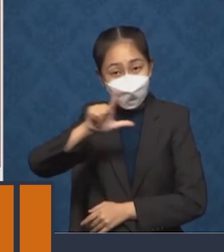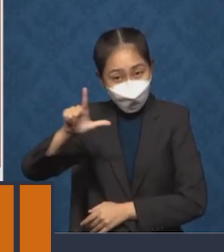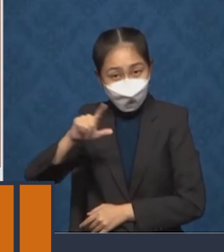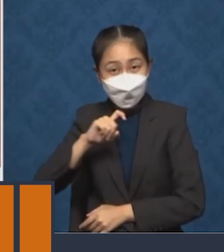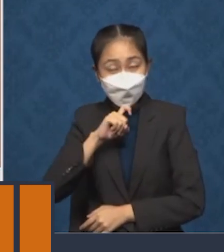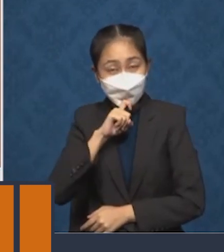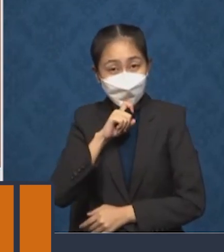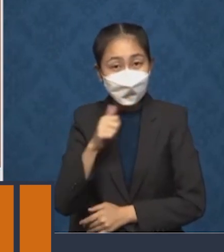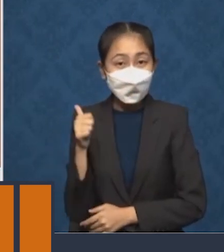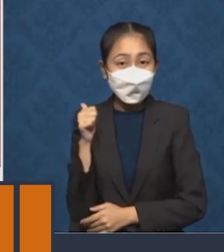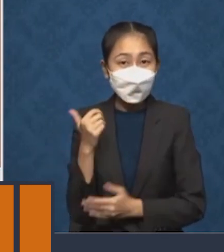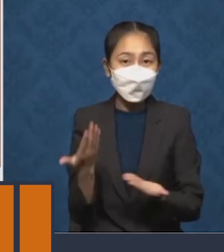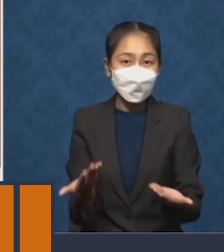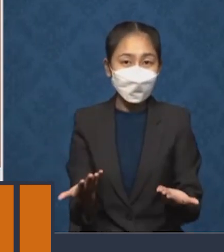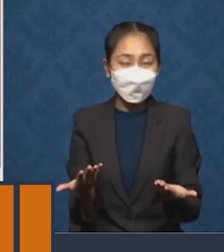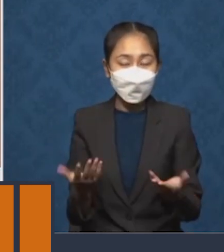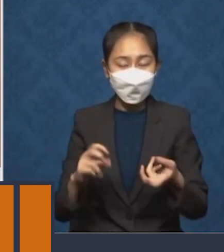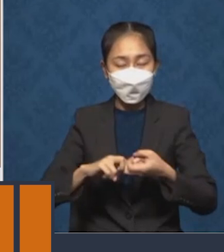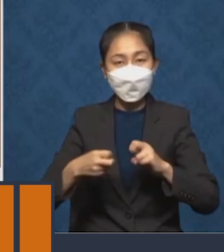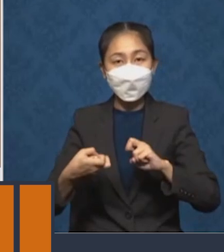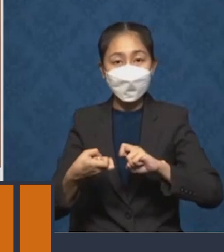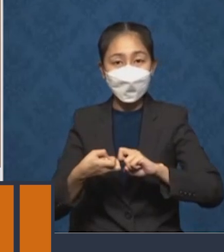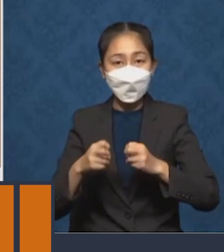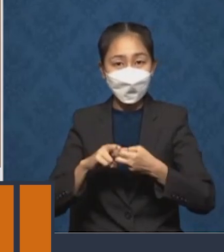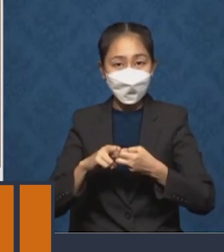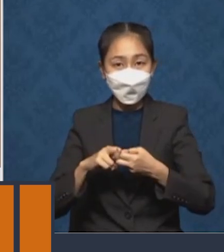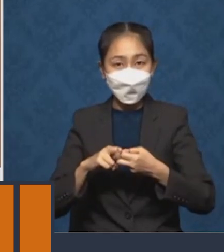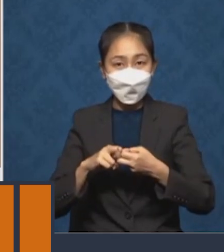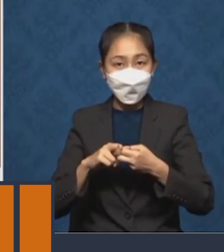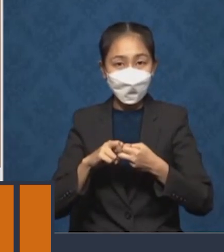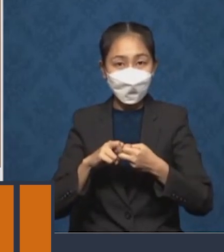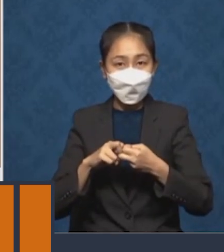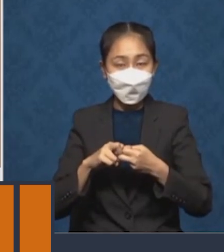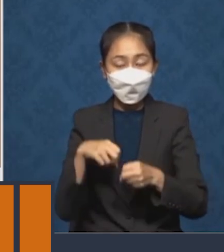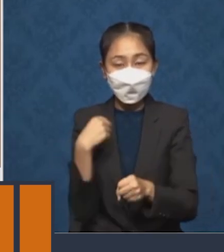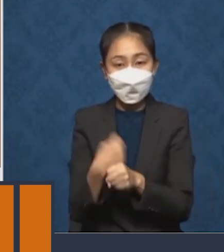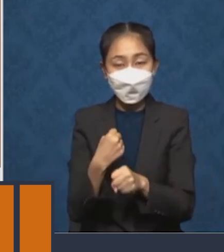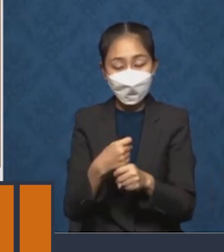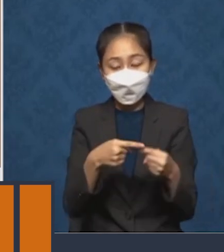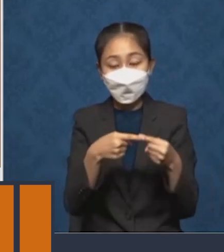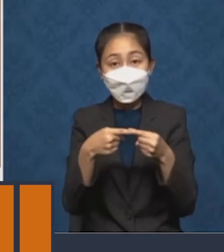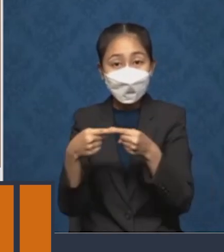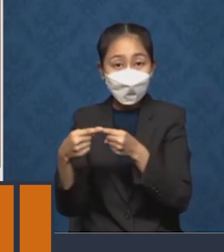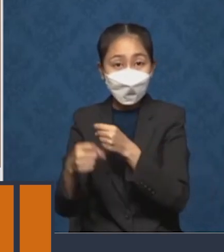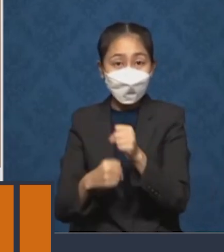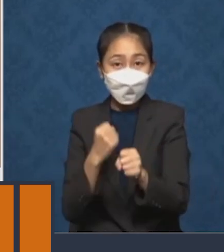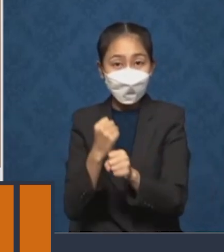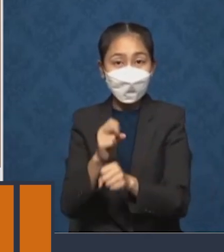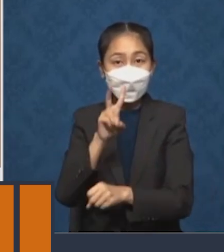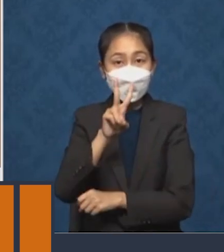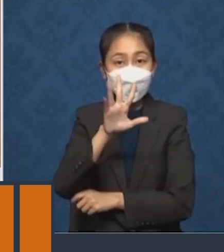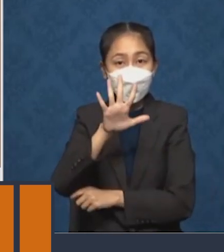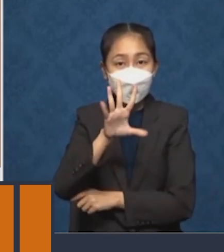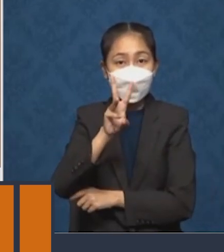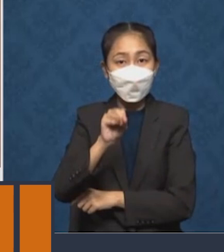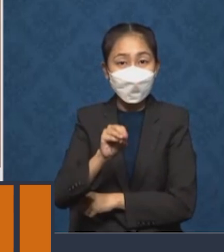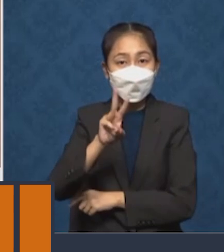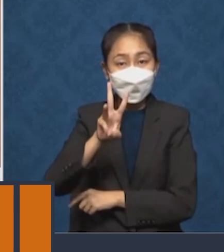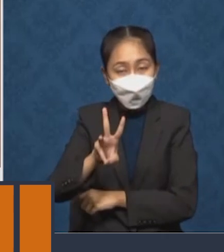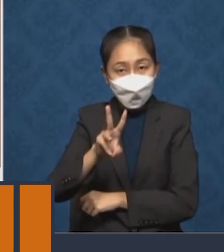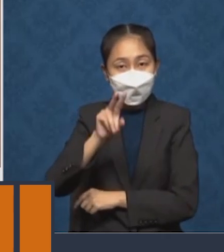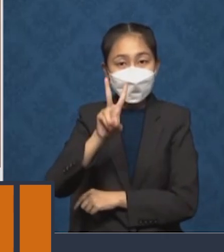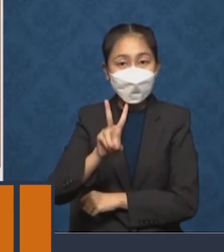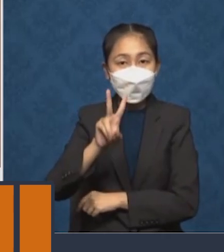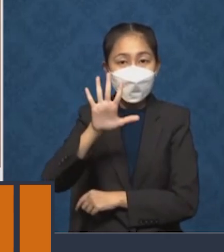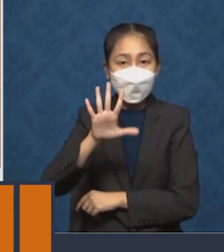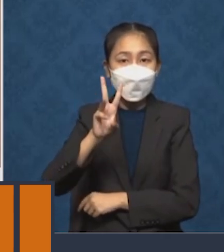ไม่และปัญหานี้ก็จะยังคงดำเนินต่อไปในปีงบประมาณ2566และ